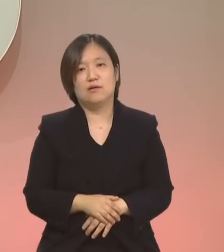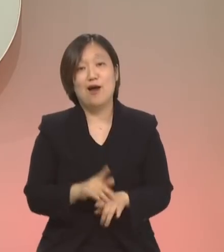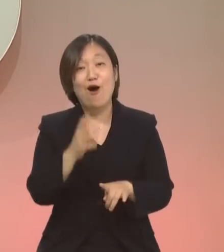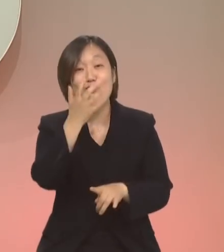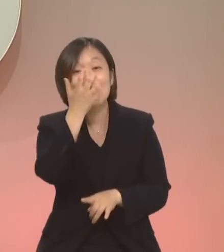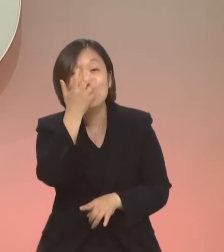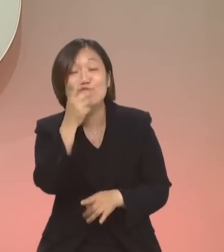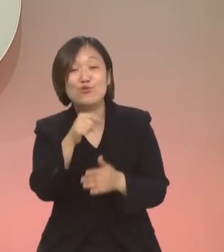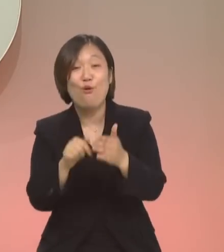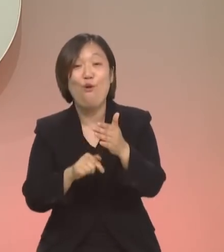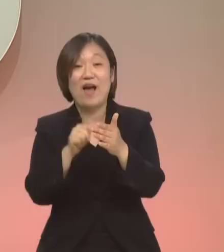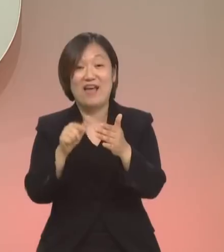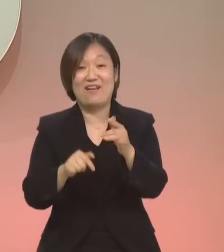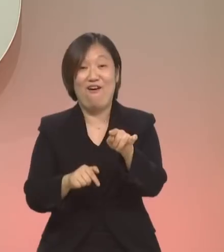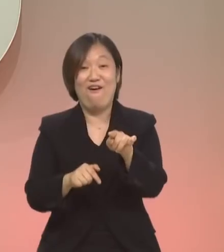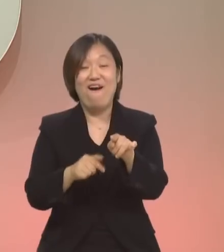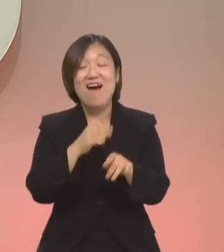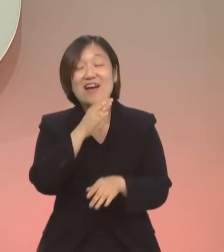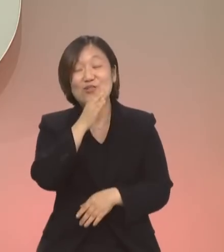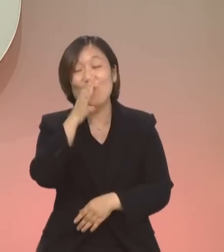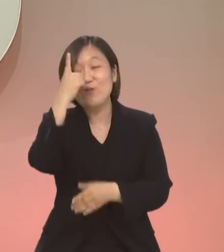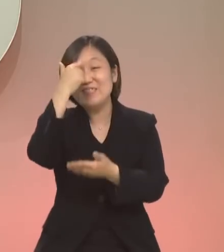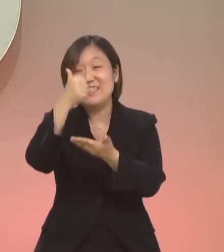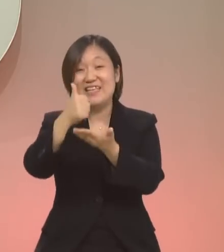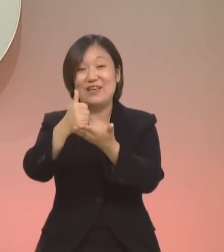꿈에서 노스님이 나타나셔서